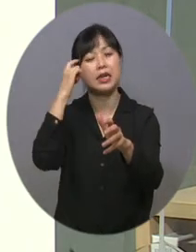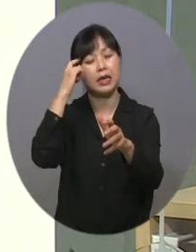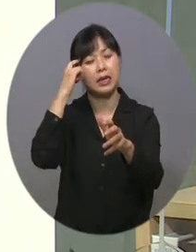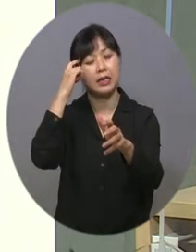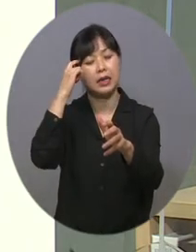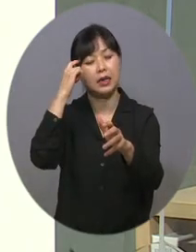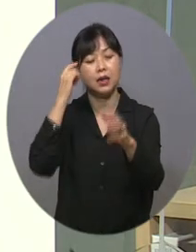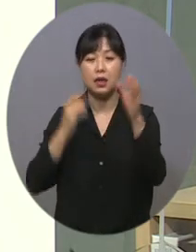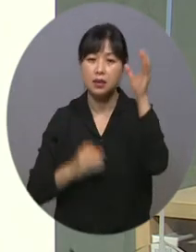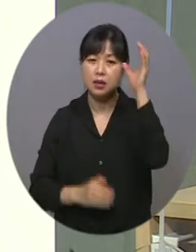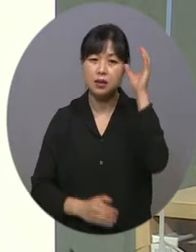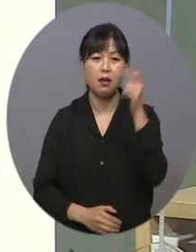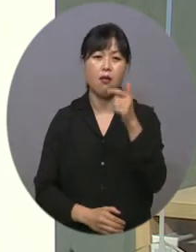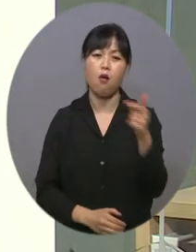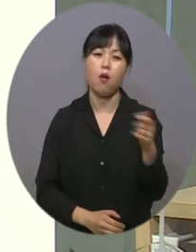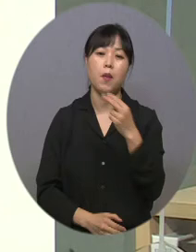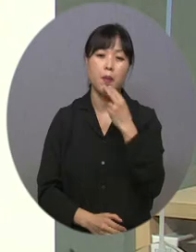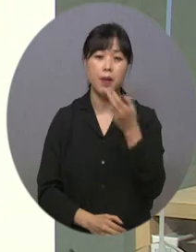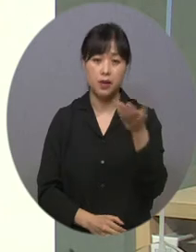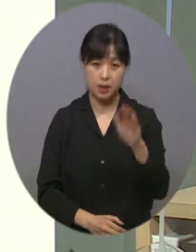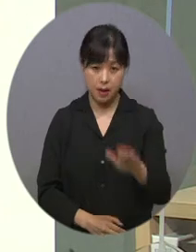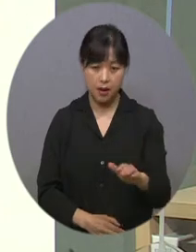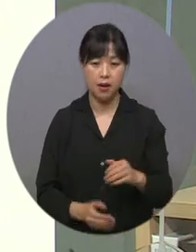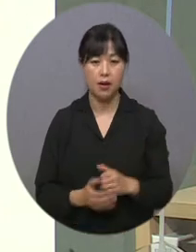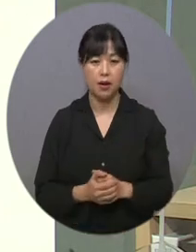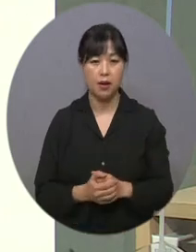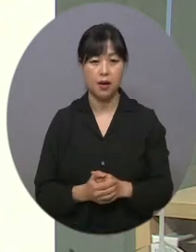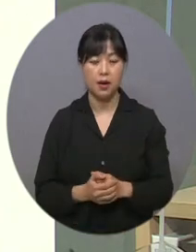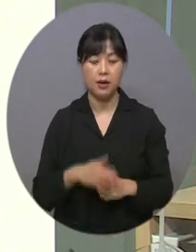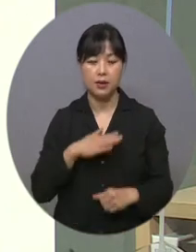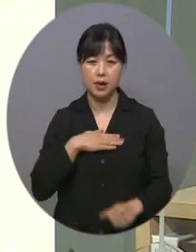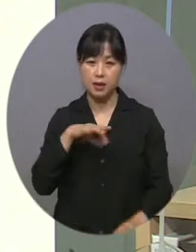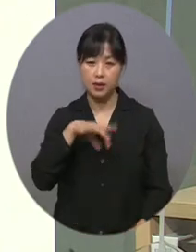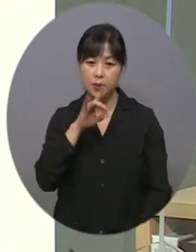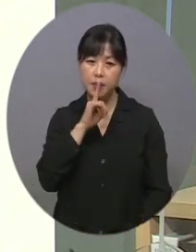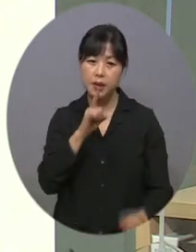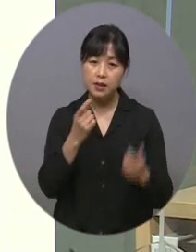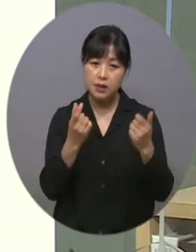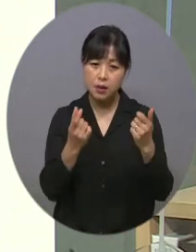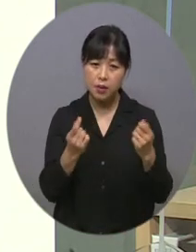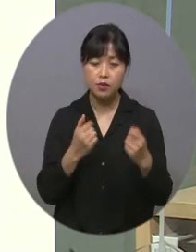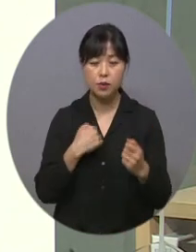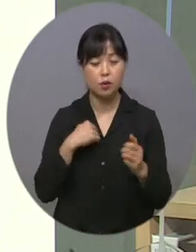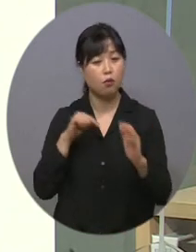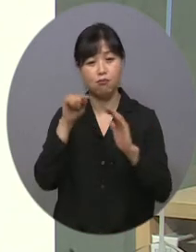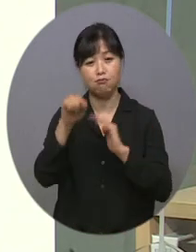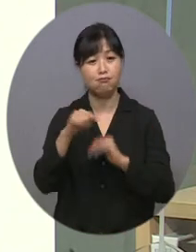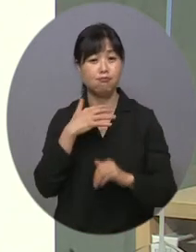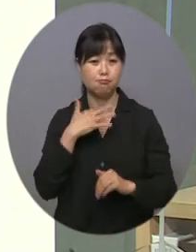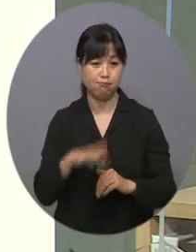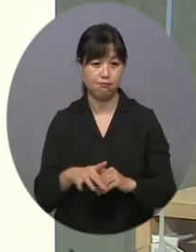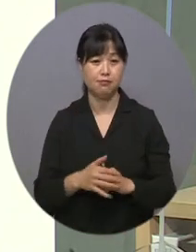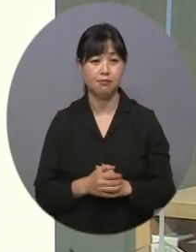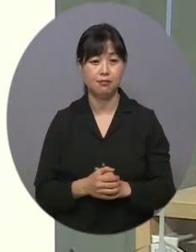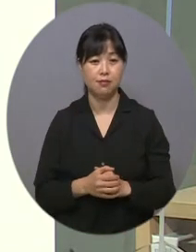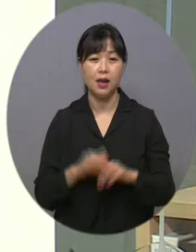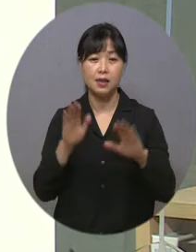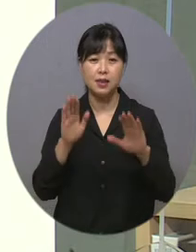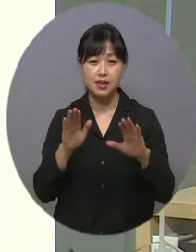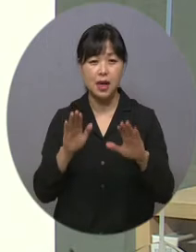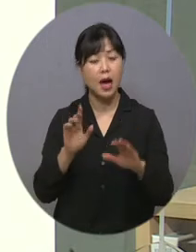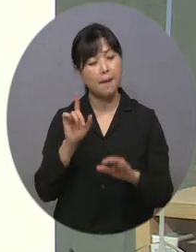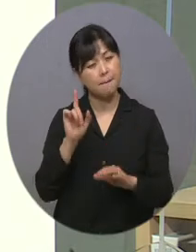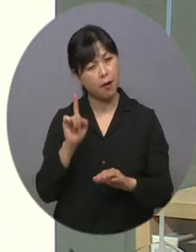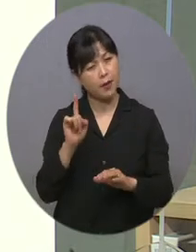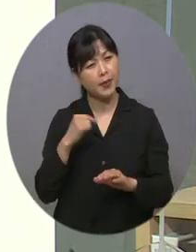기대하는 대륙이 아니었는데. 그렇죠. 제가 서두에도 잠깐 얘기했지만은 저도 못 가봤지만은 이제는 한